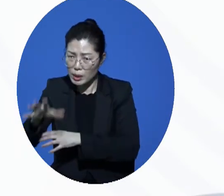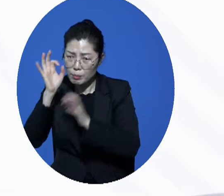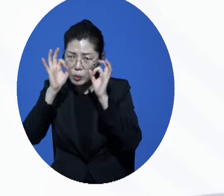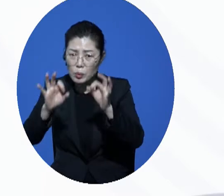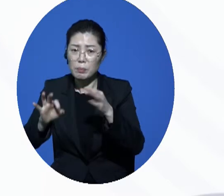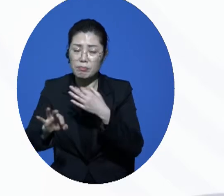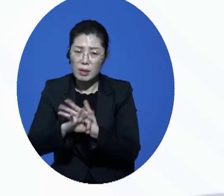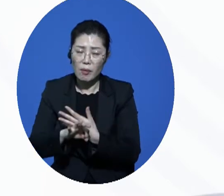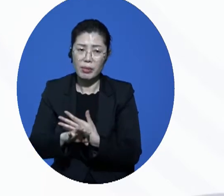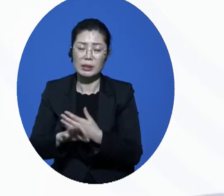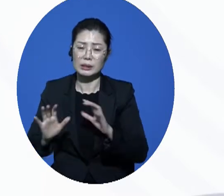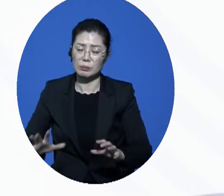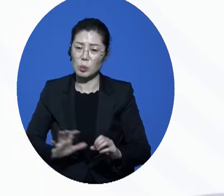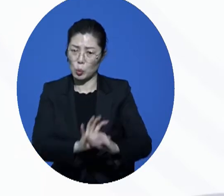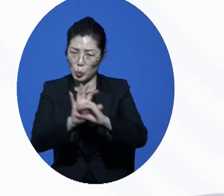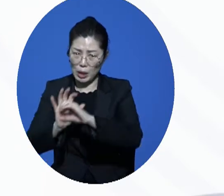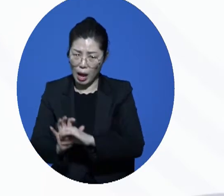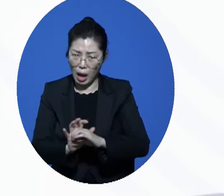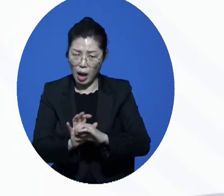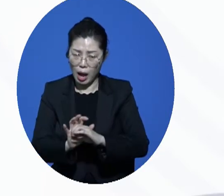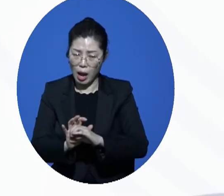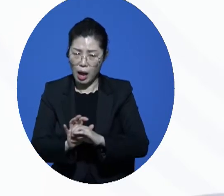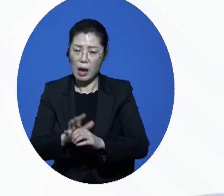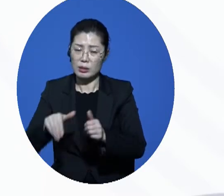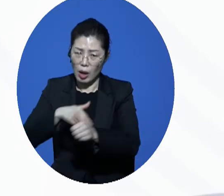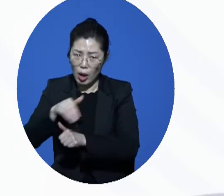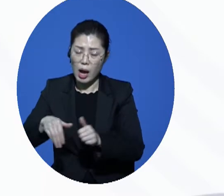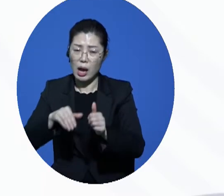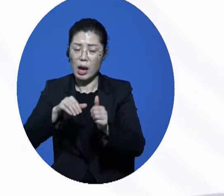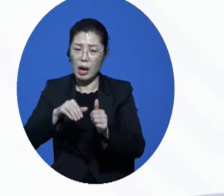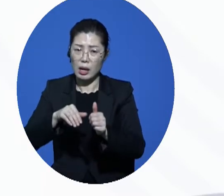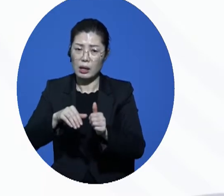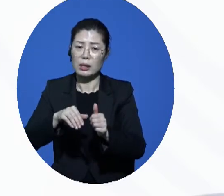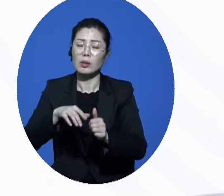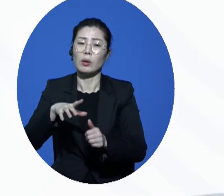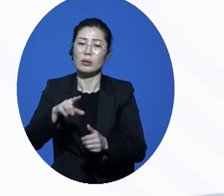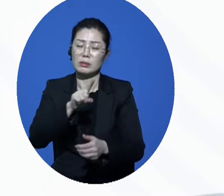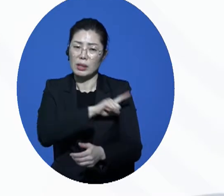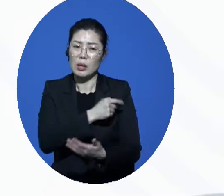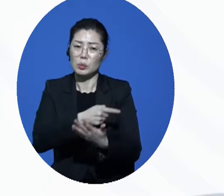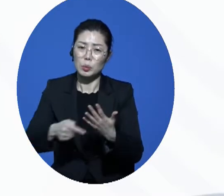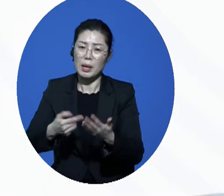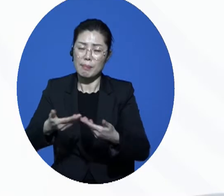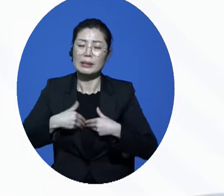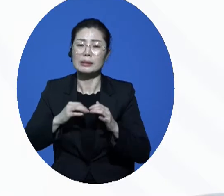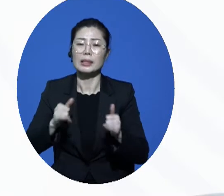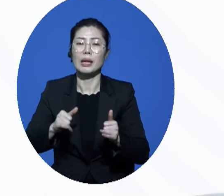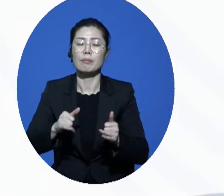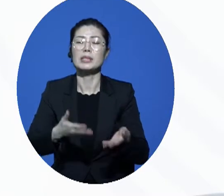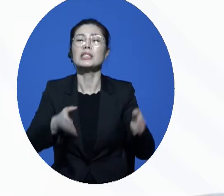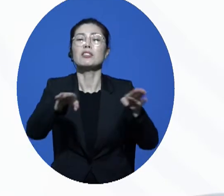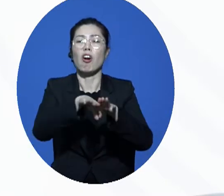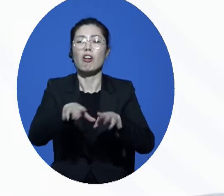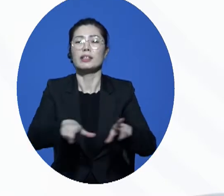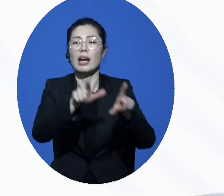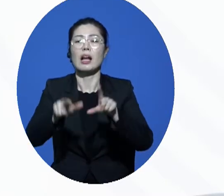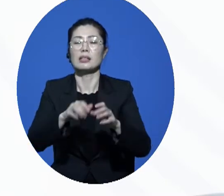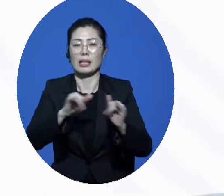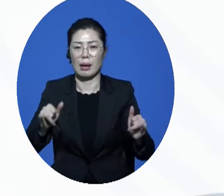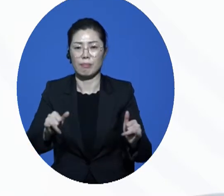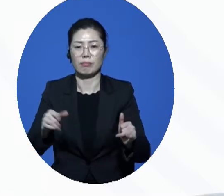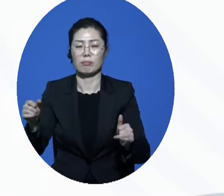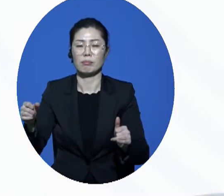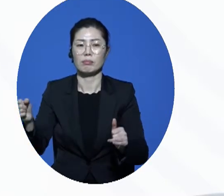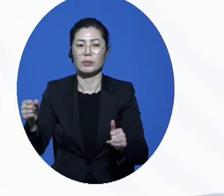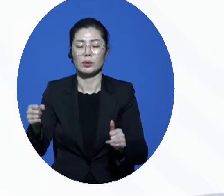큰 영향을 받았던 사람들은 바로 시설에 입소한 사람들이었기 때문입니다. 그리고 두 번째는 치안 당국과 경찰의 폭력에